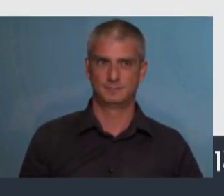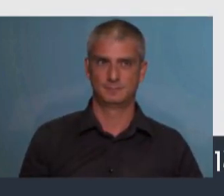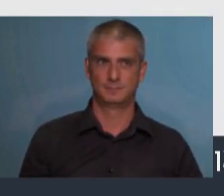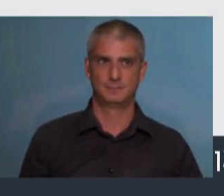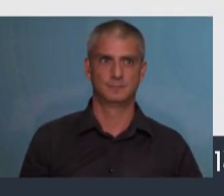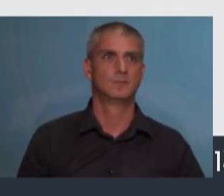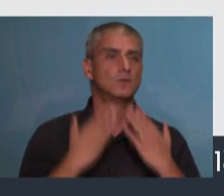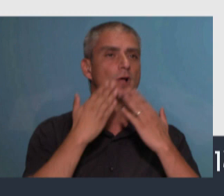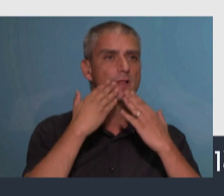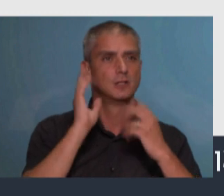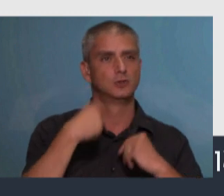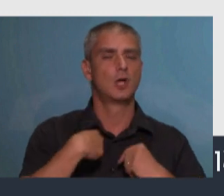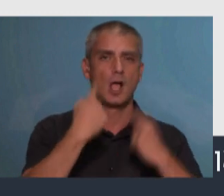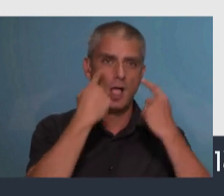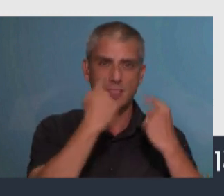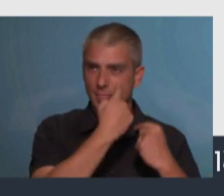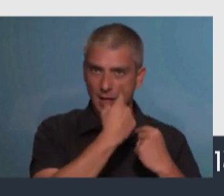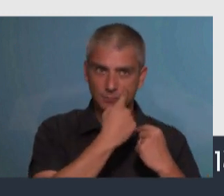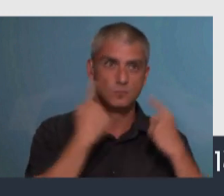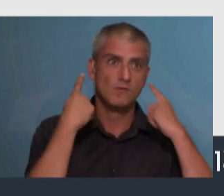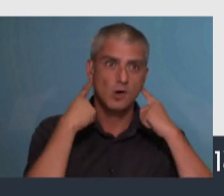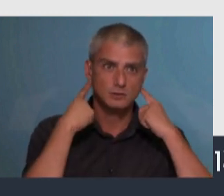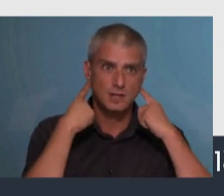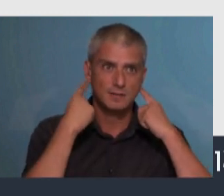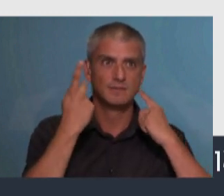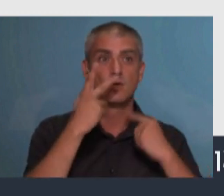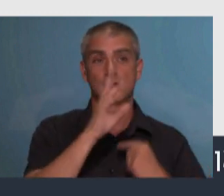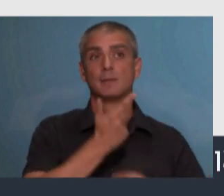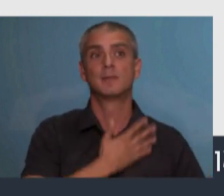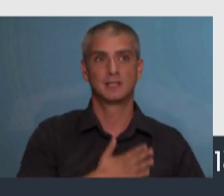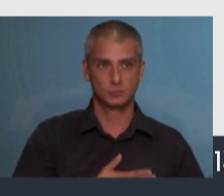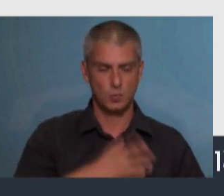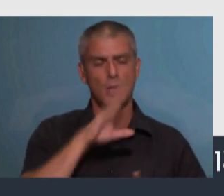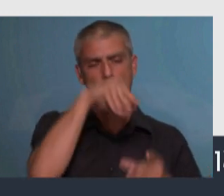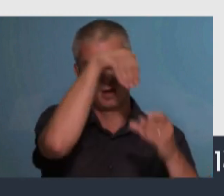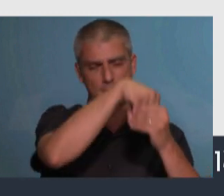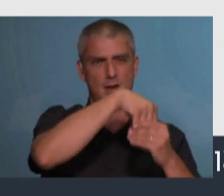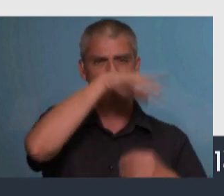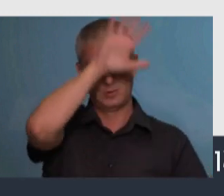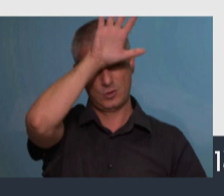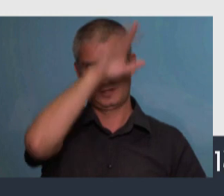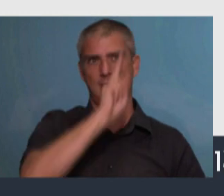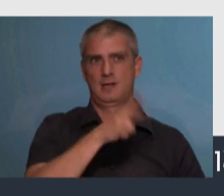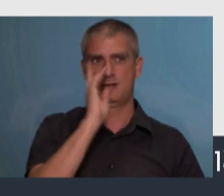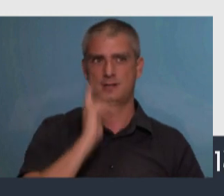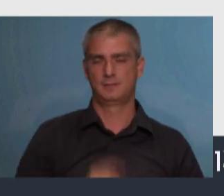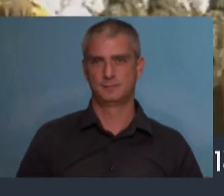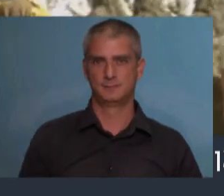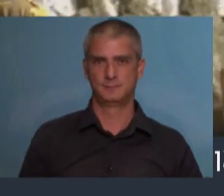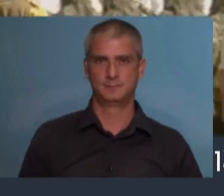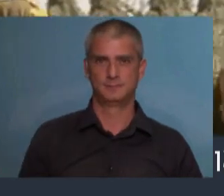ותודה לאל, אנחנו יש לנו עיניים ואוזניים, ויותר מכך אם תרצו, גם